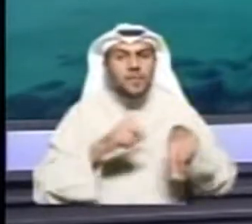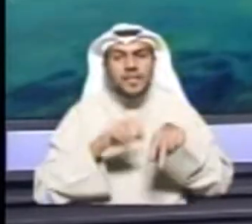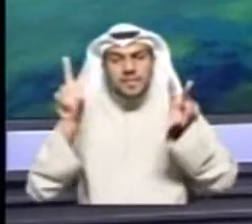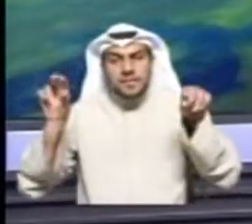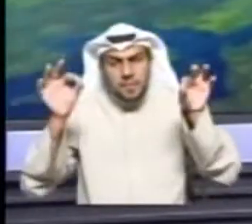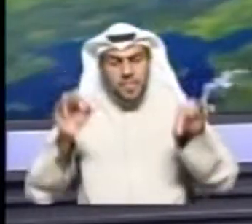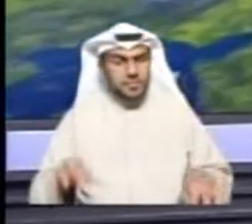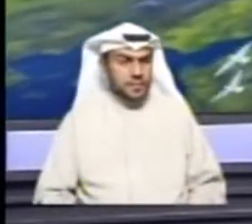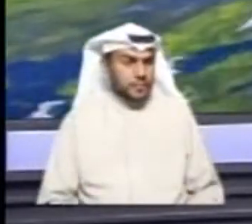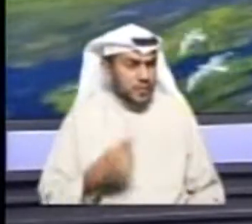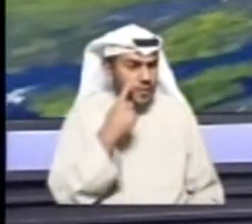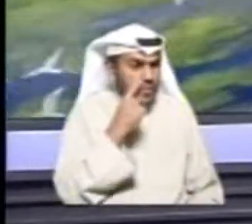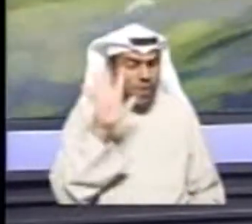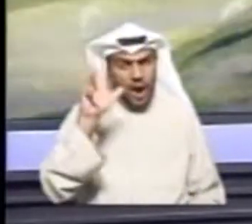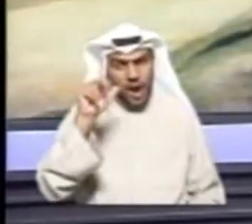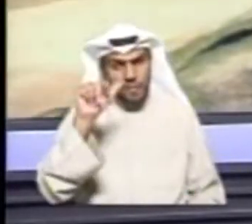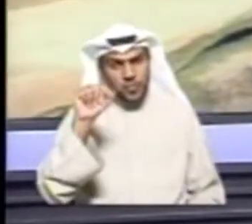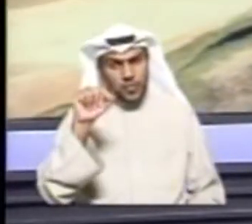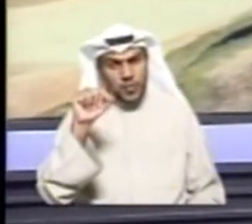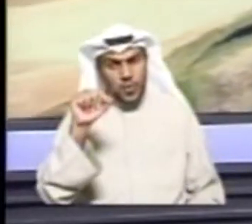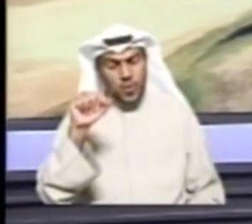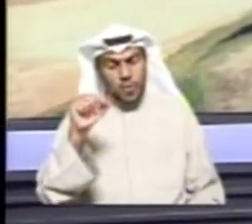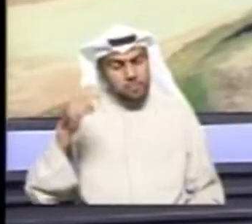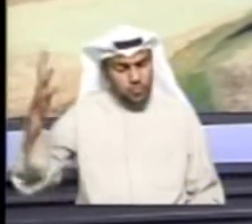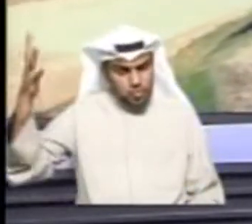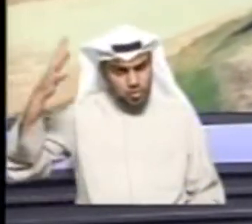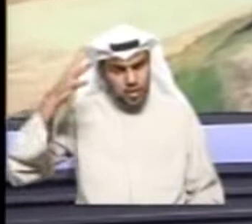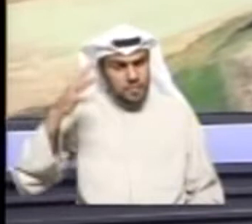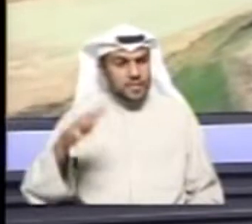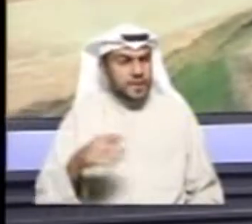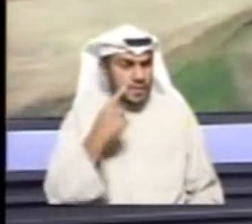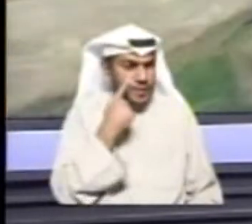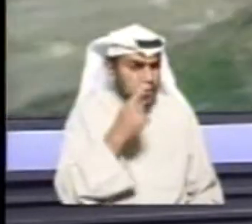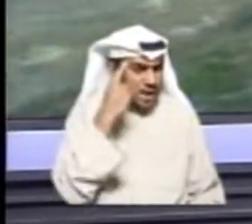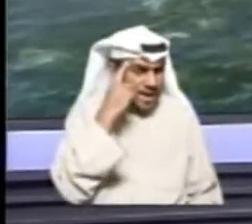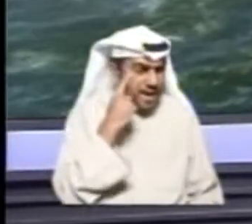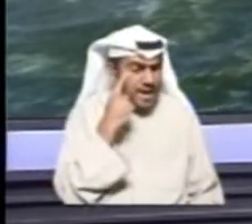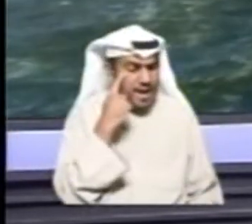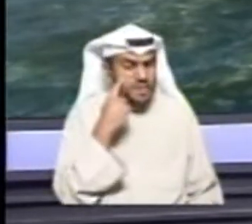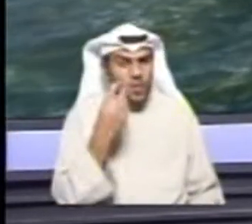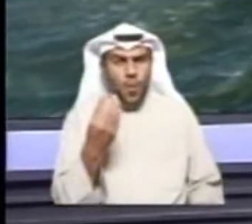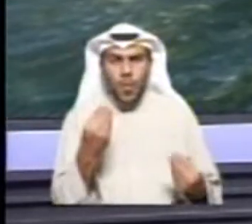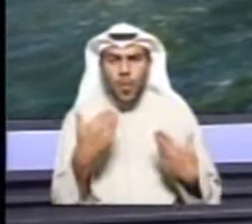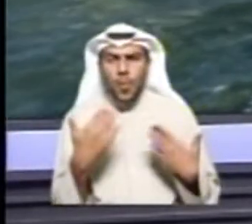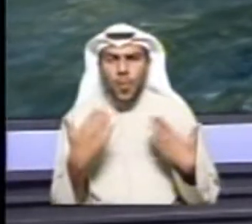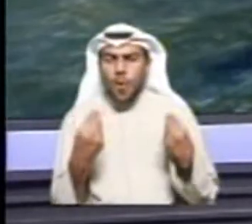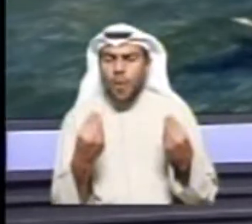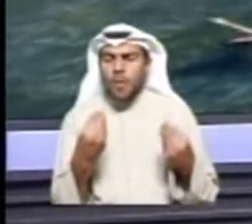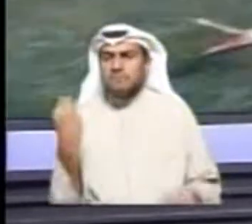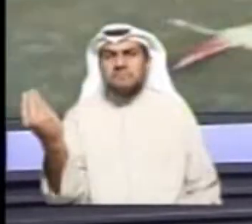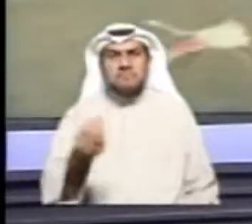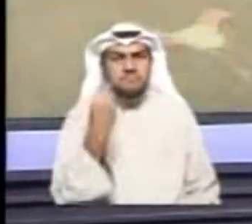35 كيلومتر في الساعة، أجواء مشمسة والسماء صافية خالية من السحب، وأجواء أيضا لطيفة ومناسبة جدا لممارسة جميع